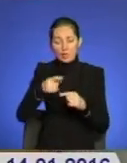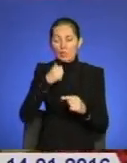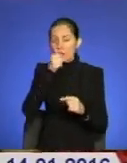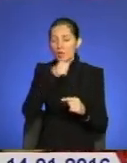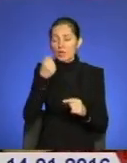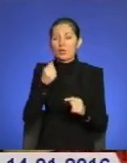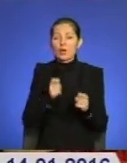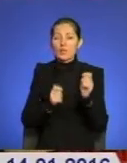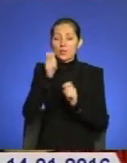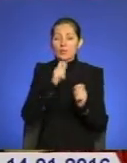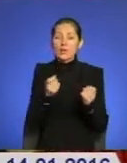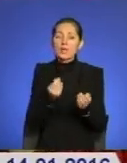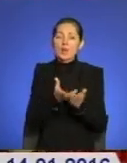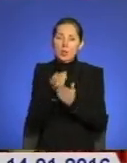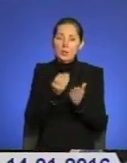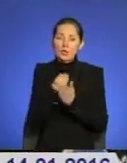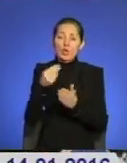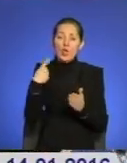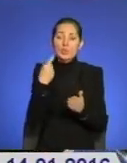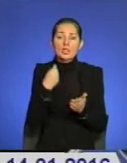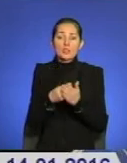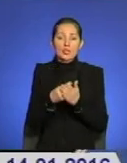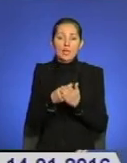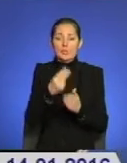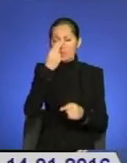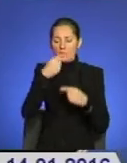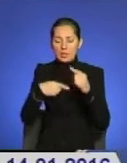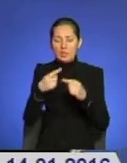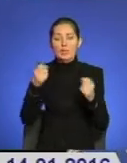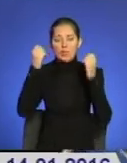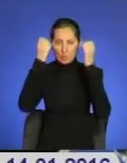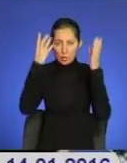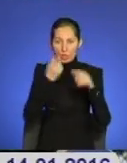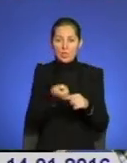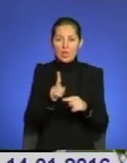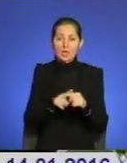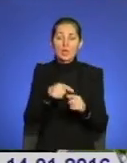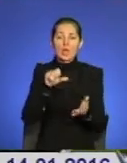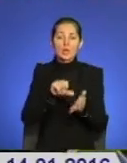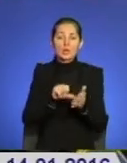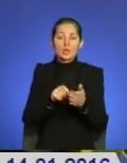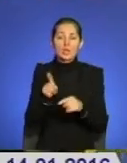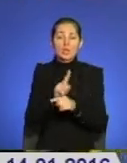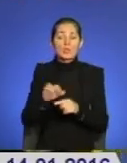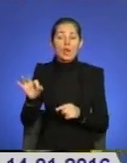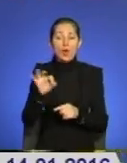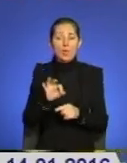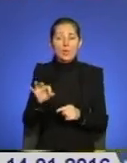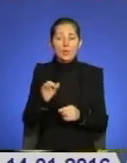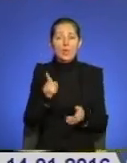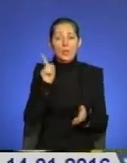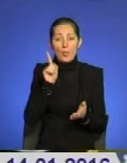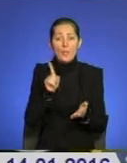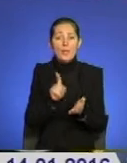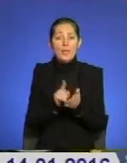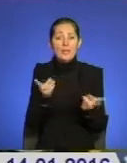фестиваль фінансуватимуть з обласного бюджету. Традиції культурні, так, які присутні в Тернопільській області, і ми повинні ці